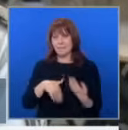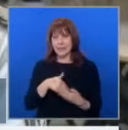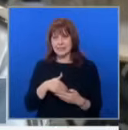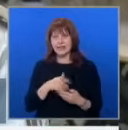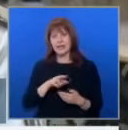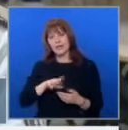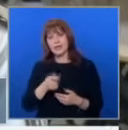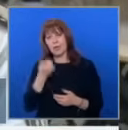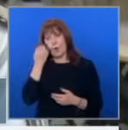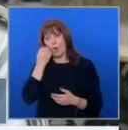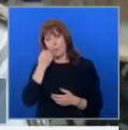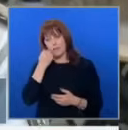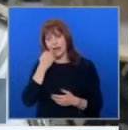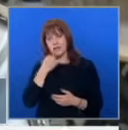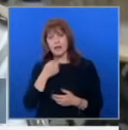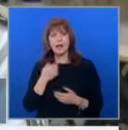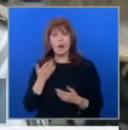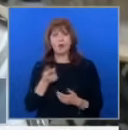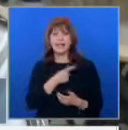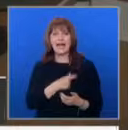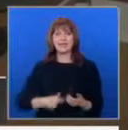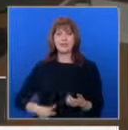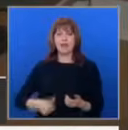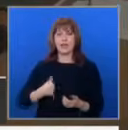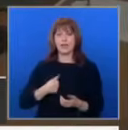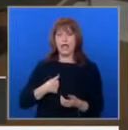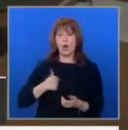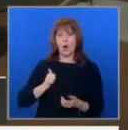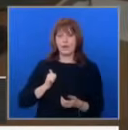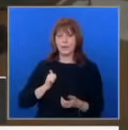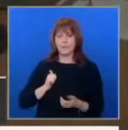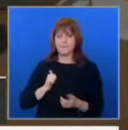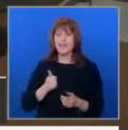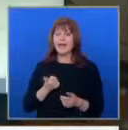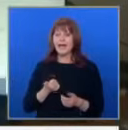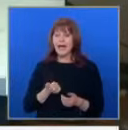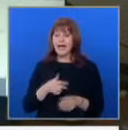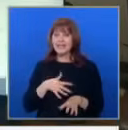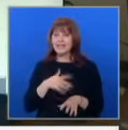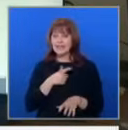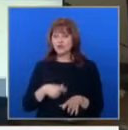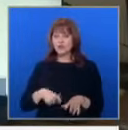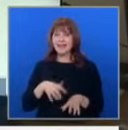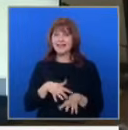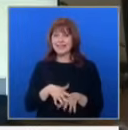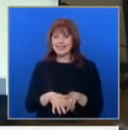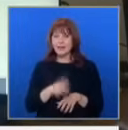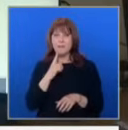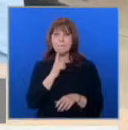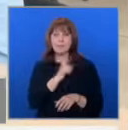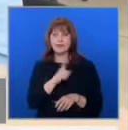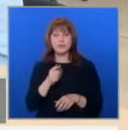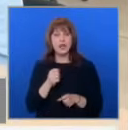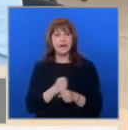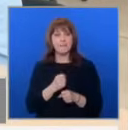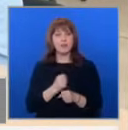одобрение от страна на националните органи. Националната система за предупреждение за бедствия BG Alert работи